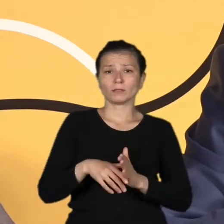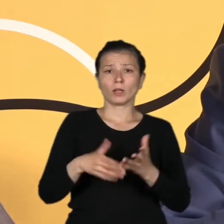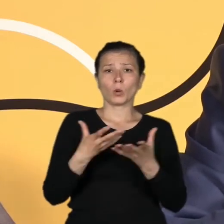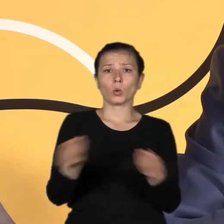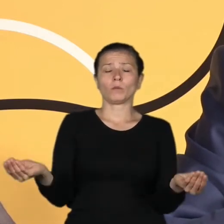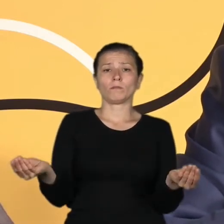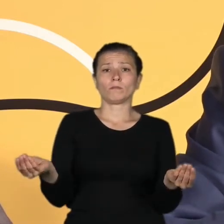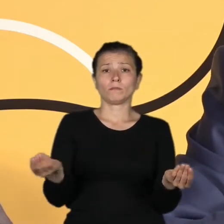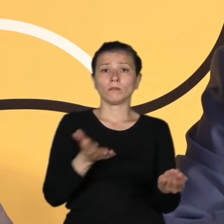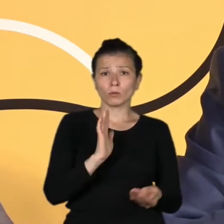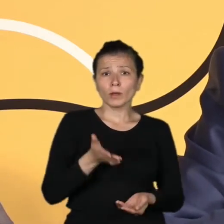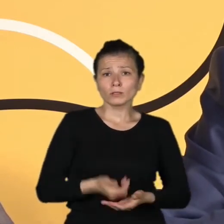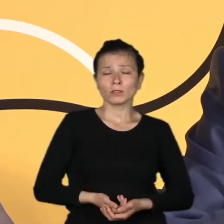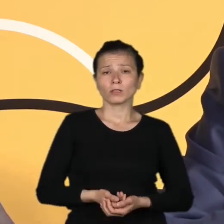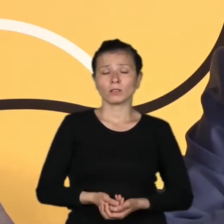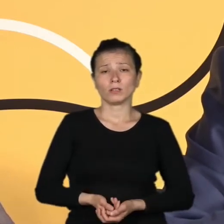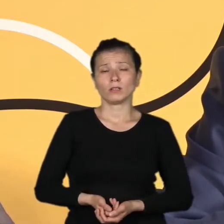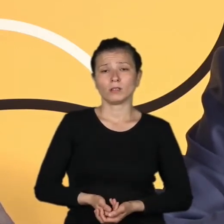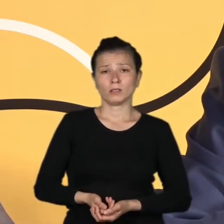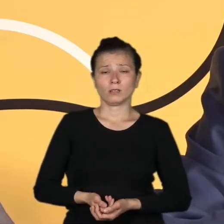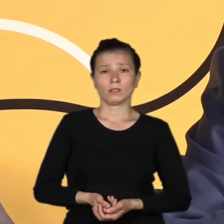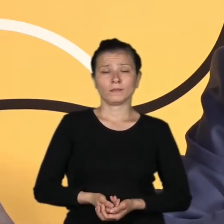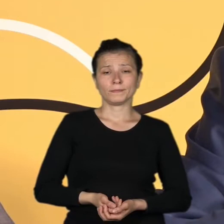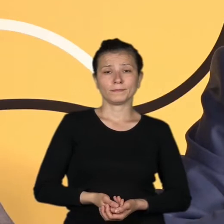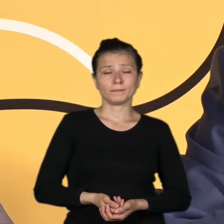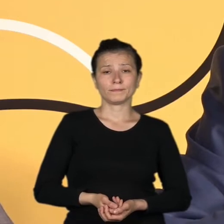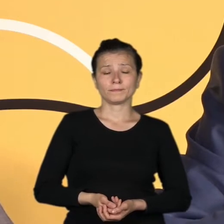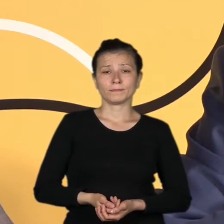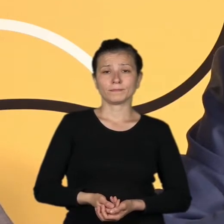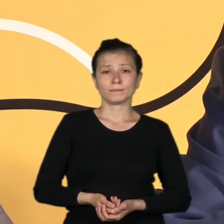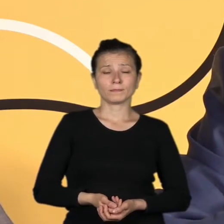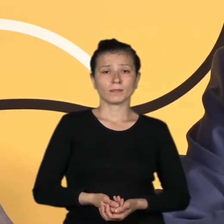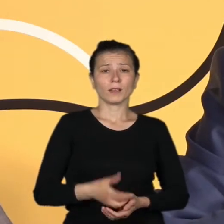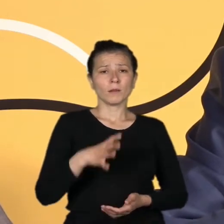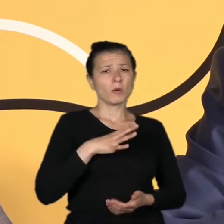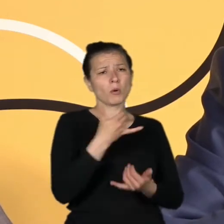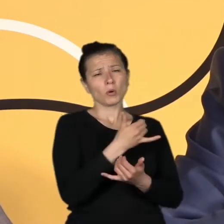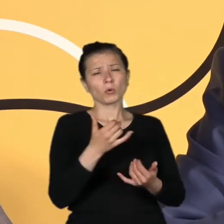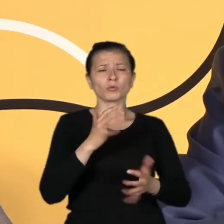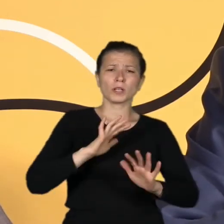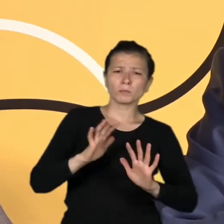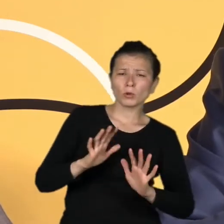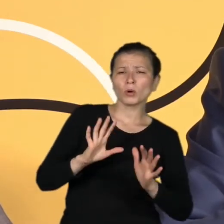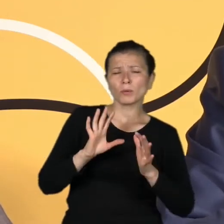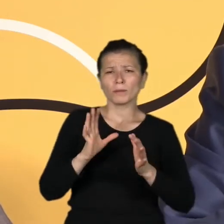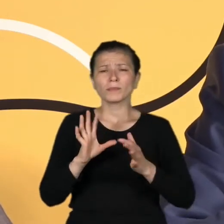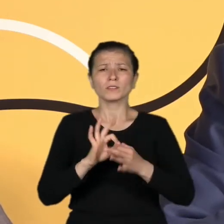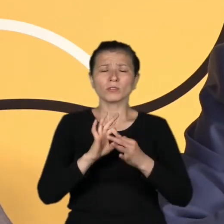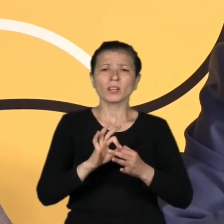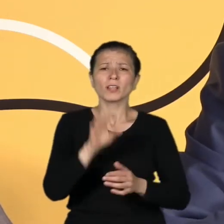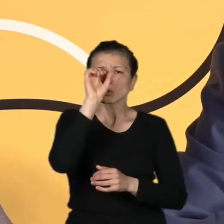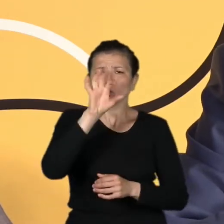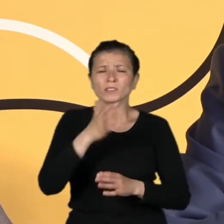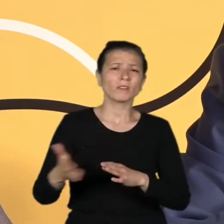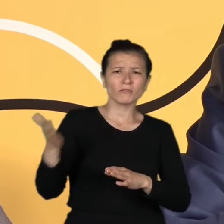I to się stanie. I mimo tego, że dokonywano przeróżnych zaklęć dotyczących górnictwa przed laty, to